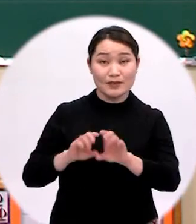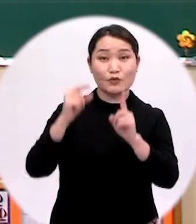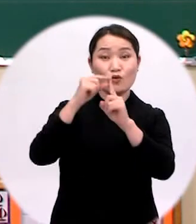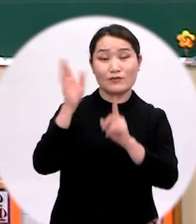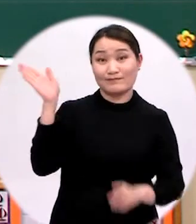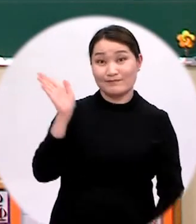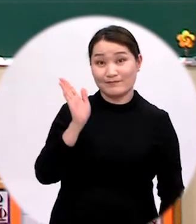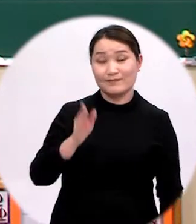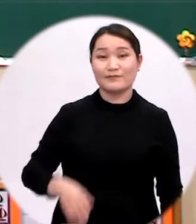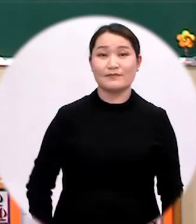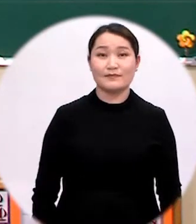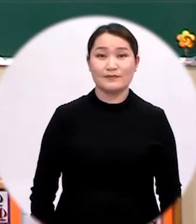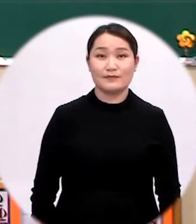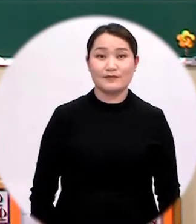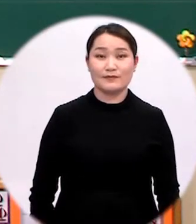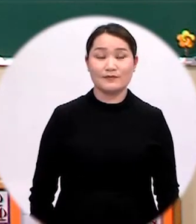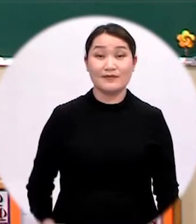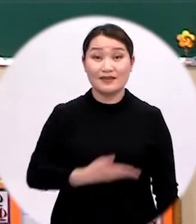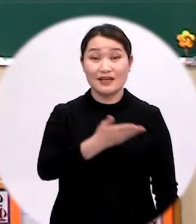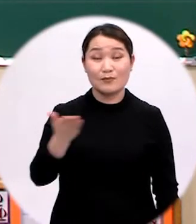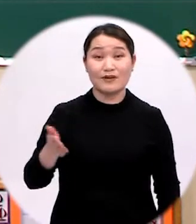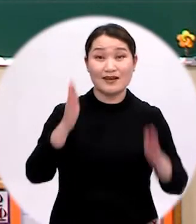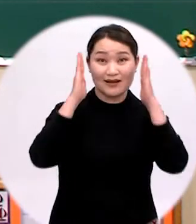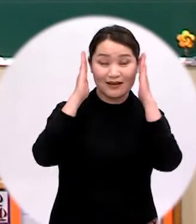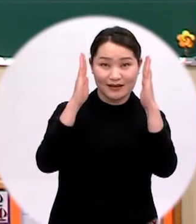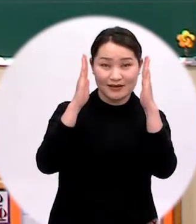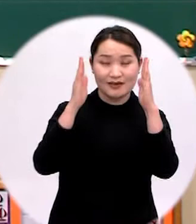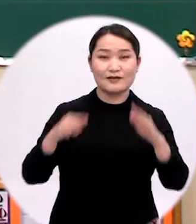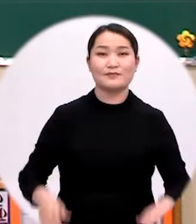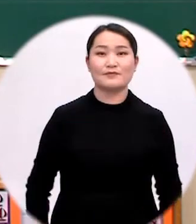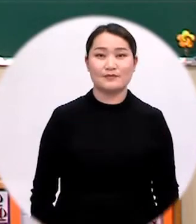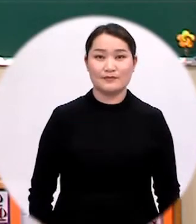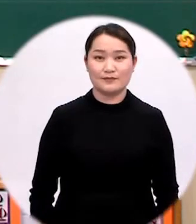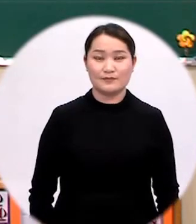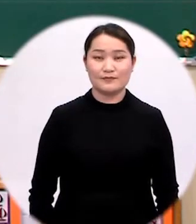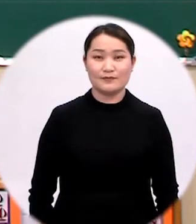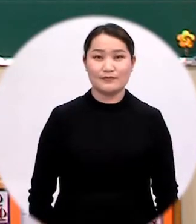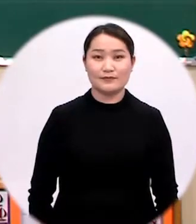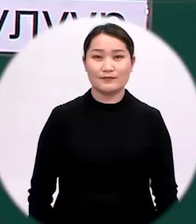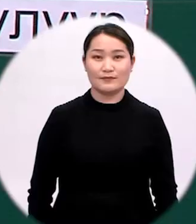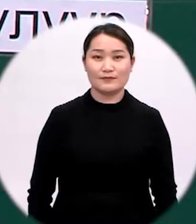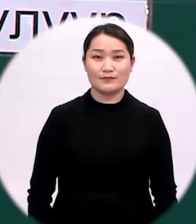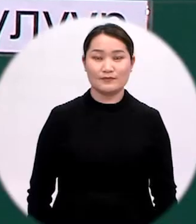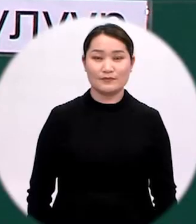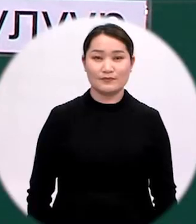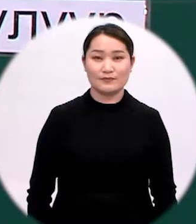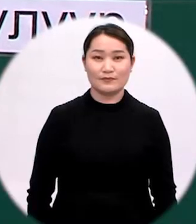байрлуулсан байна. Багш нь эхлээд уншия. Анхааралтай сайн сонсоорой.